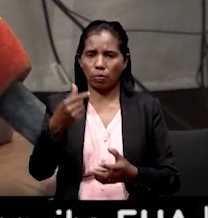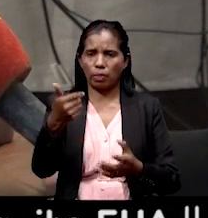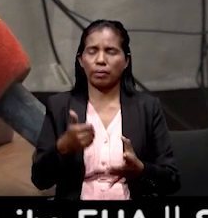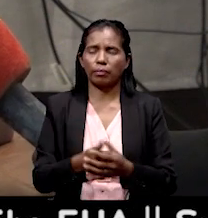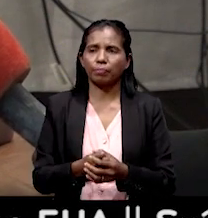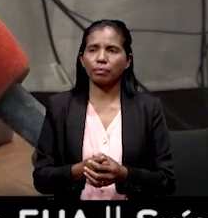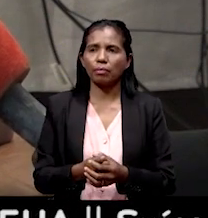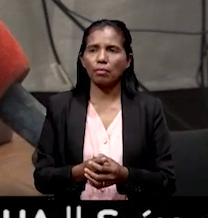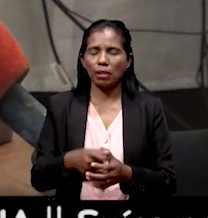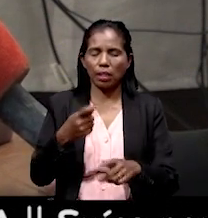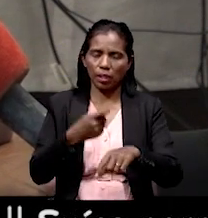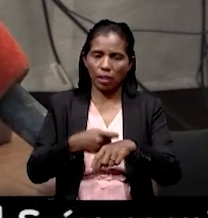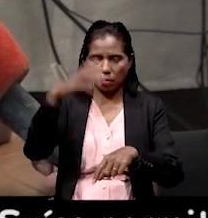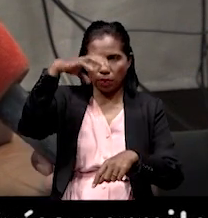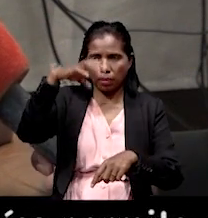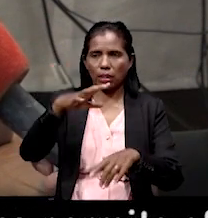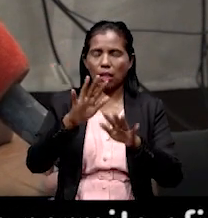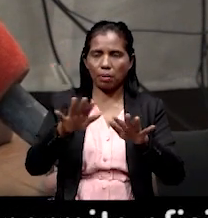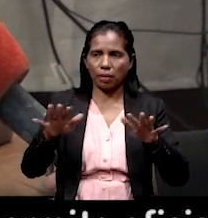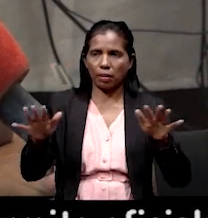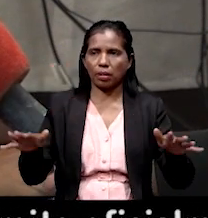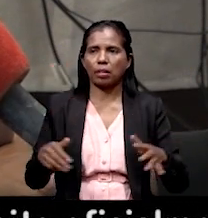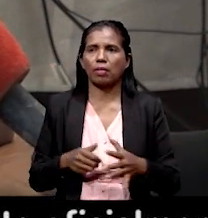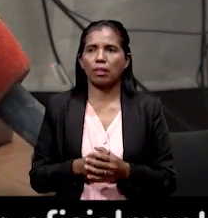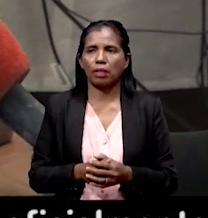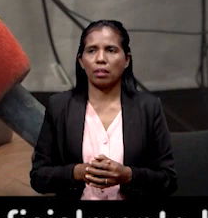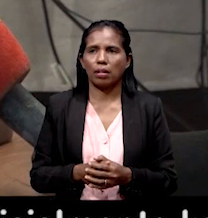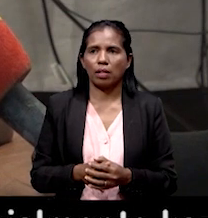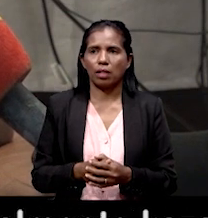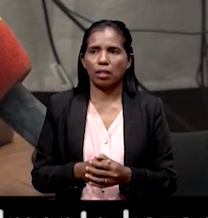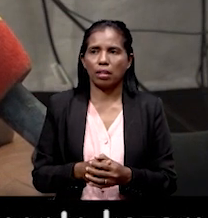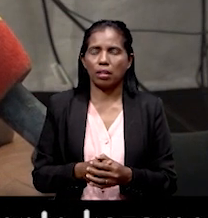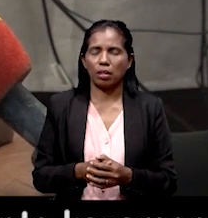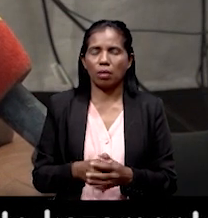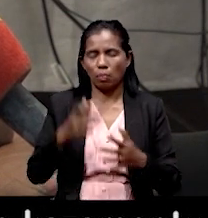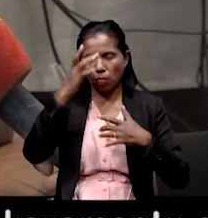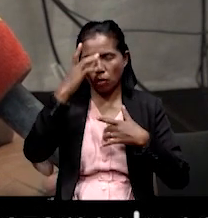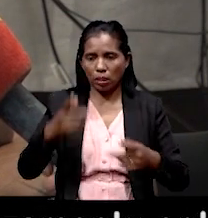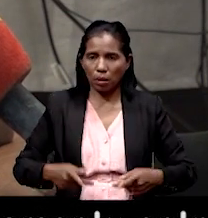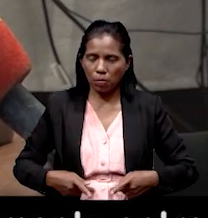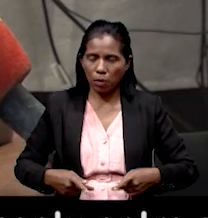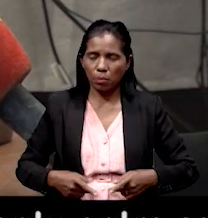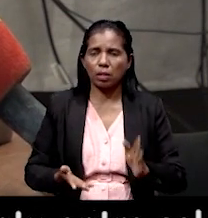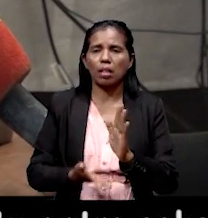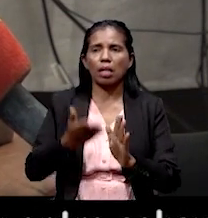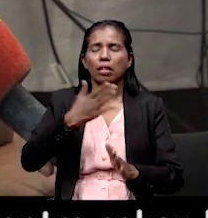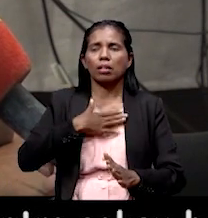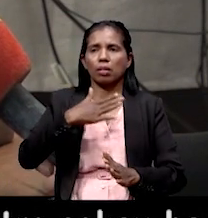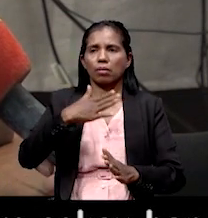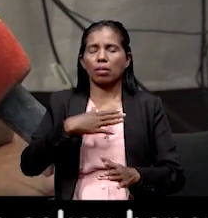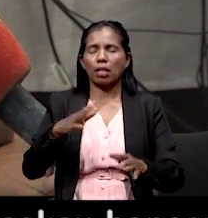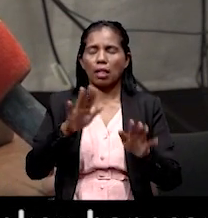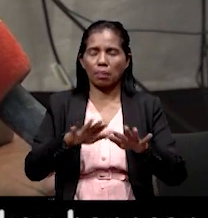tempo udan mayoria labarik ser nebe lilium malnutrias sa ho diarrhea mos as i ispa mos as antau ita ten ser labarik ser barak mak se